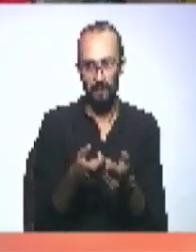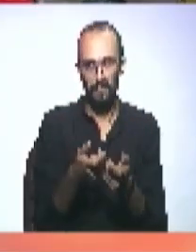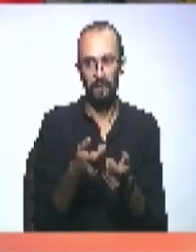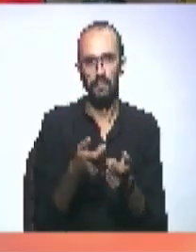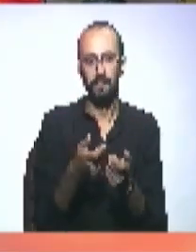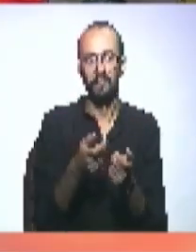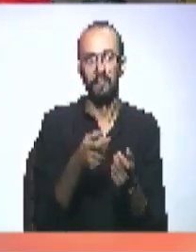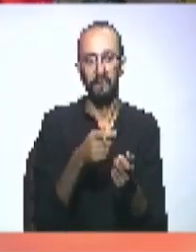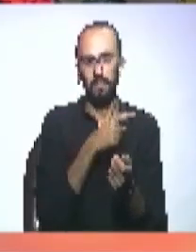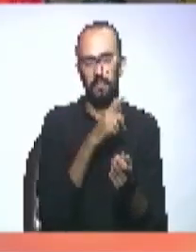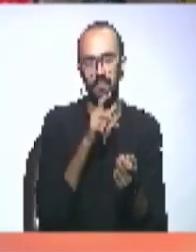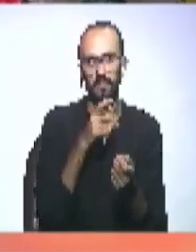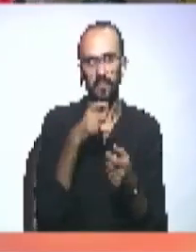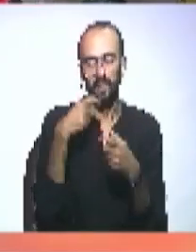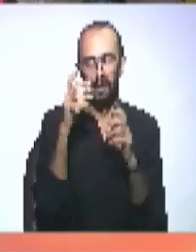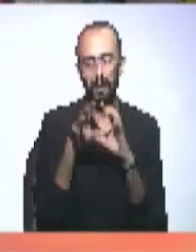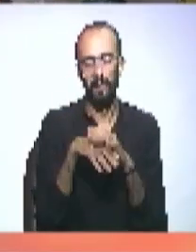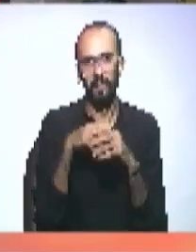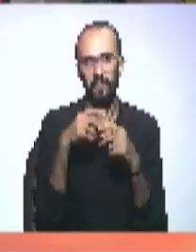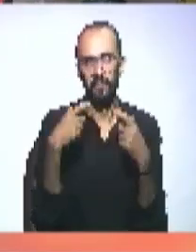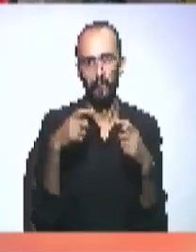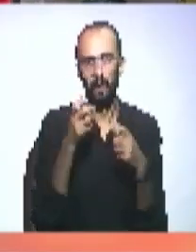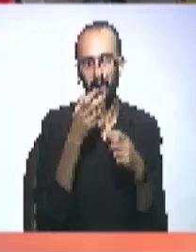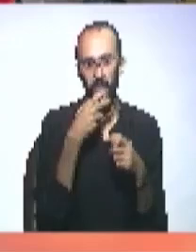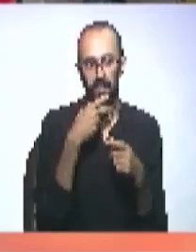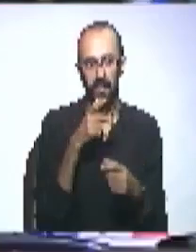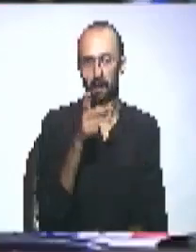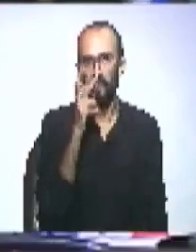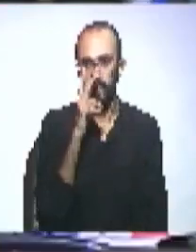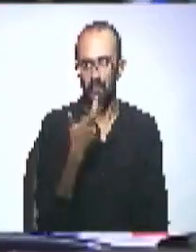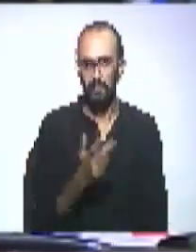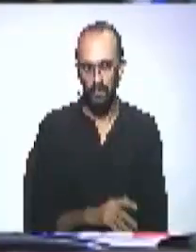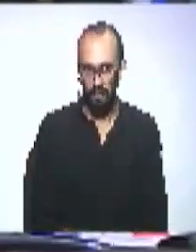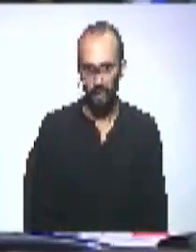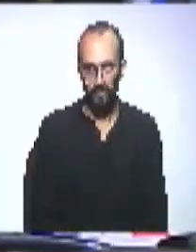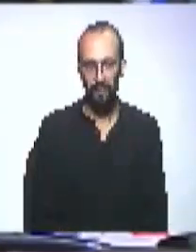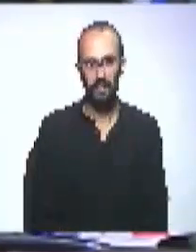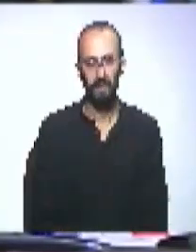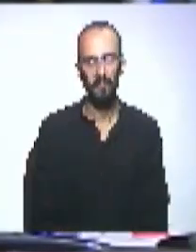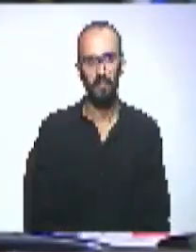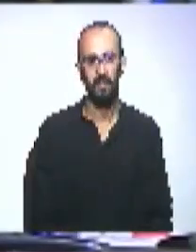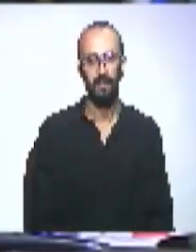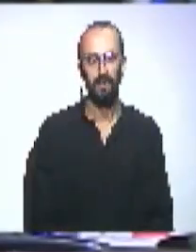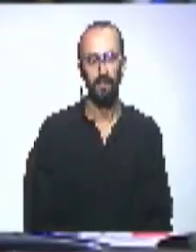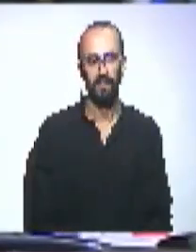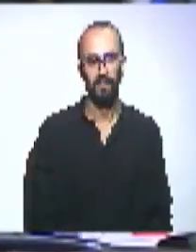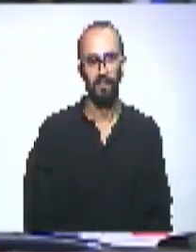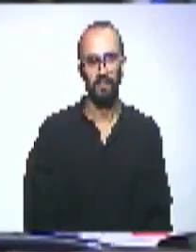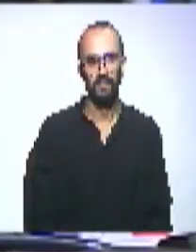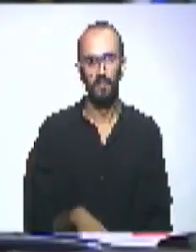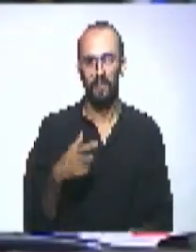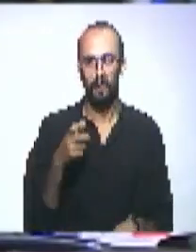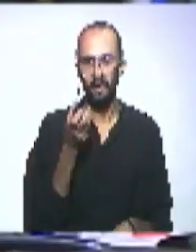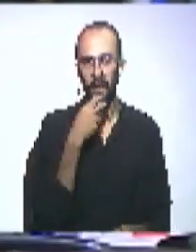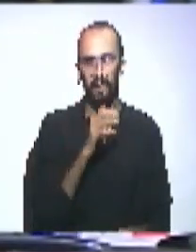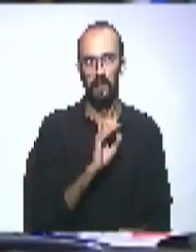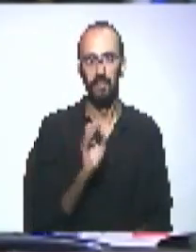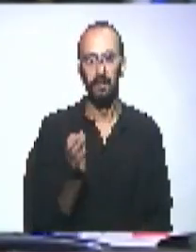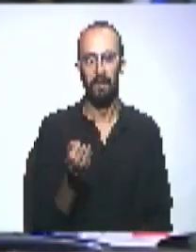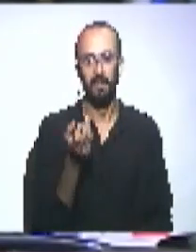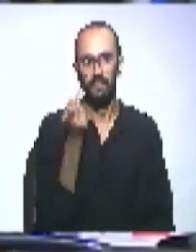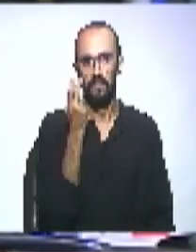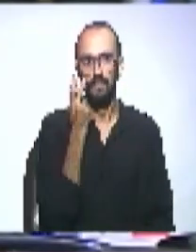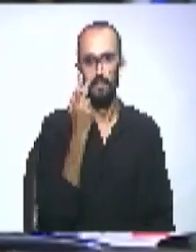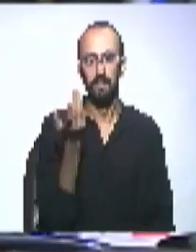فطيرة التفاح، ايه الأخبار يا شيف؟ ايه الأخبار انتي؟ هنعمل ايه في الفطيرة التفاح؟ ولا حاجة، ما تستوي